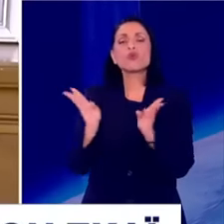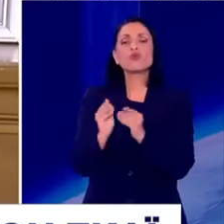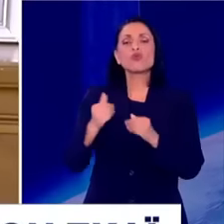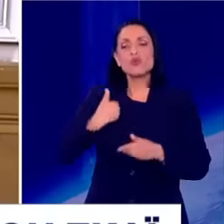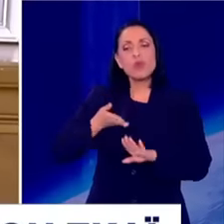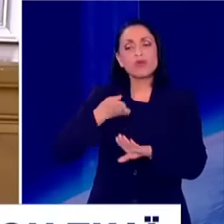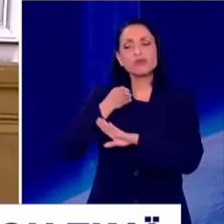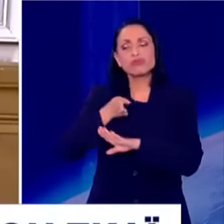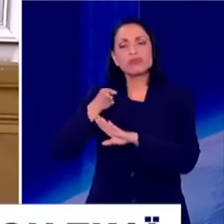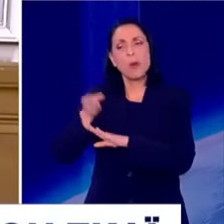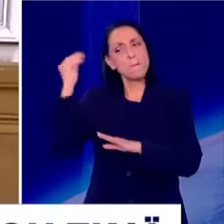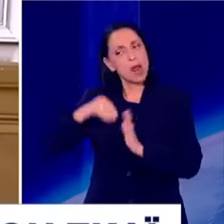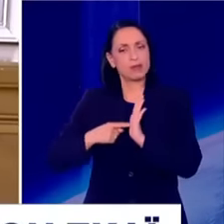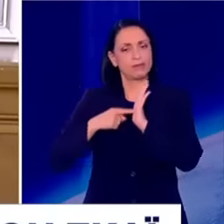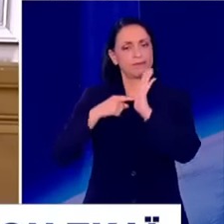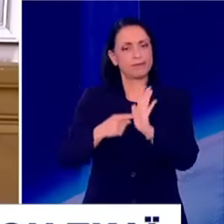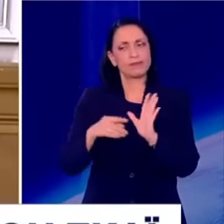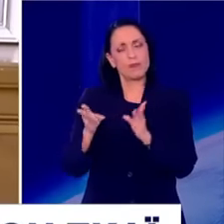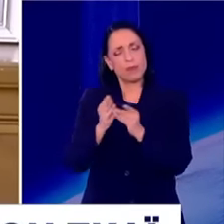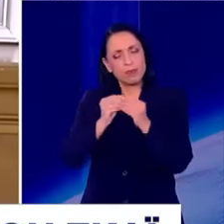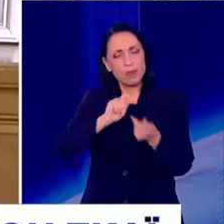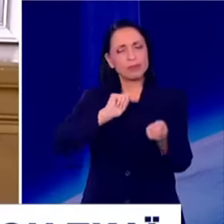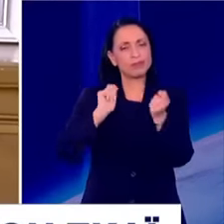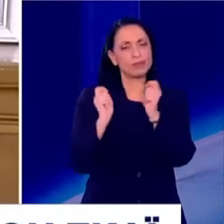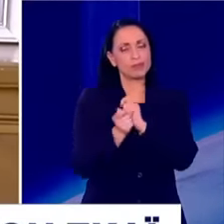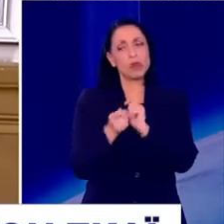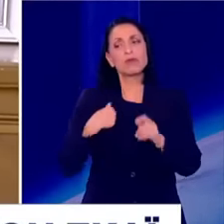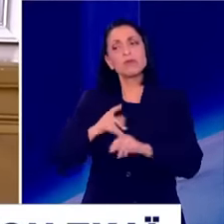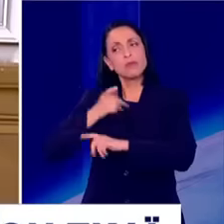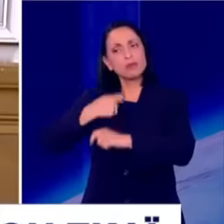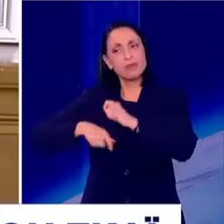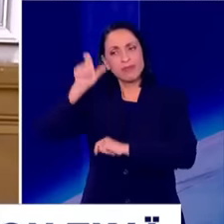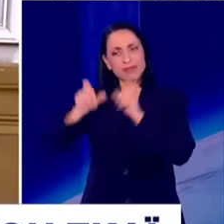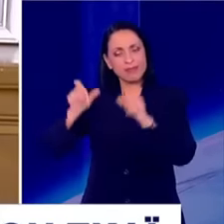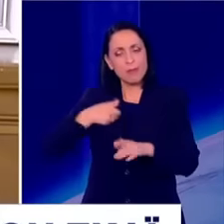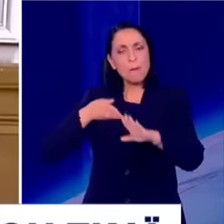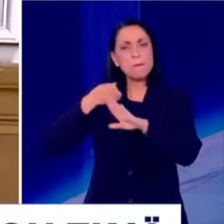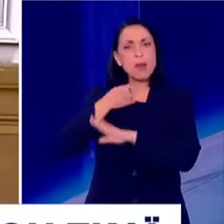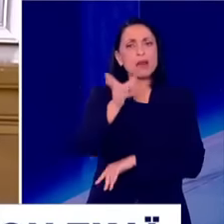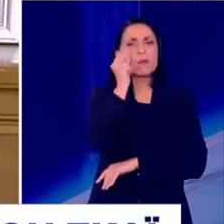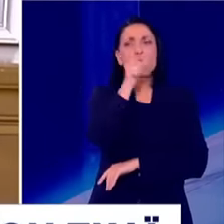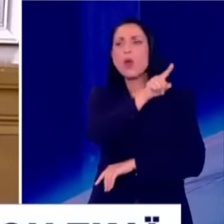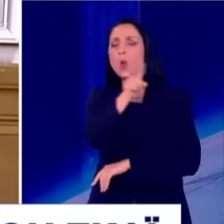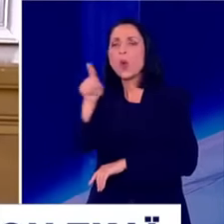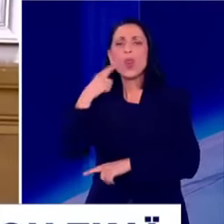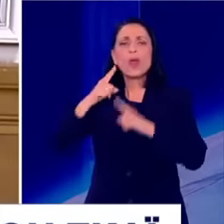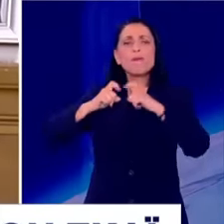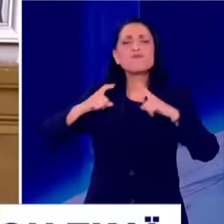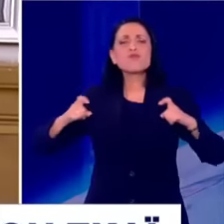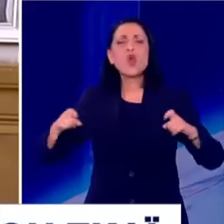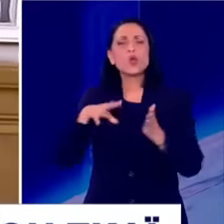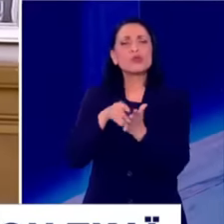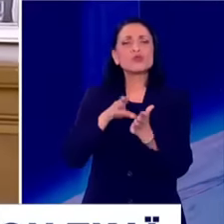οποίο θα ξαναπαρουσιάσουμε σε βελτιωμένη εκδοχή, όπου ο καταναλωτής θα μπορεί να μπαίνει και να βλέπει για 3.000 κωδικούς ποιο σούπερ μάρκετ έχει το πιο φτηνό